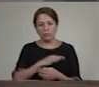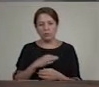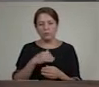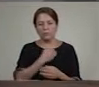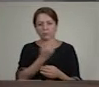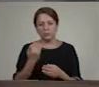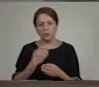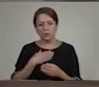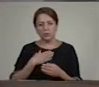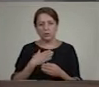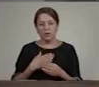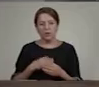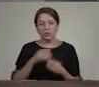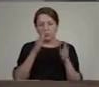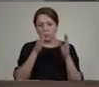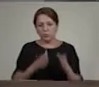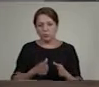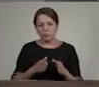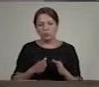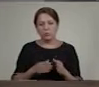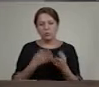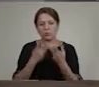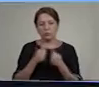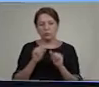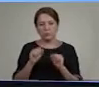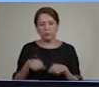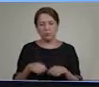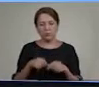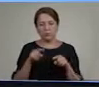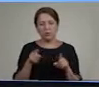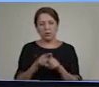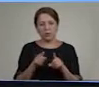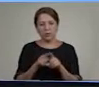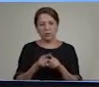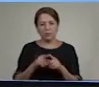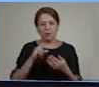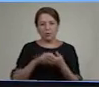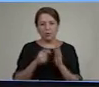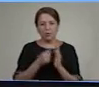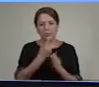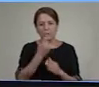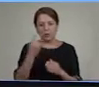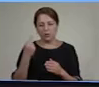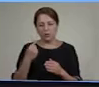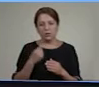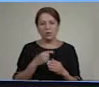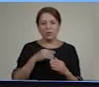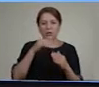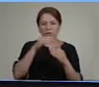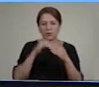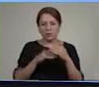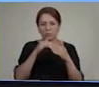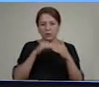biz ustun shaklida hisoblashimiz mumkin. Bunda ham xona birliklari tema-tek yozib